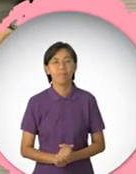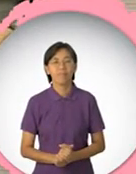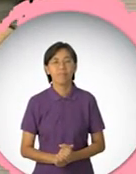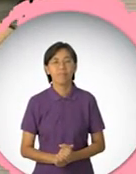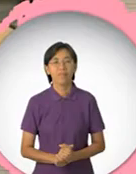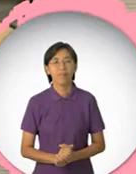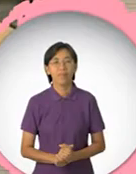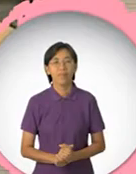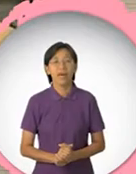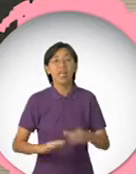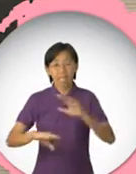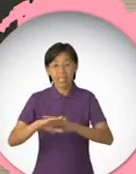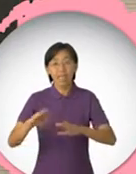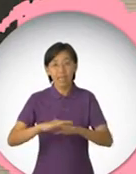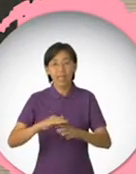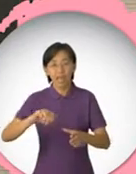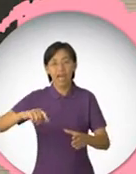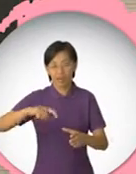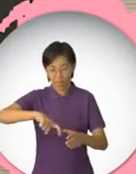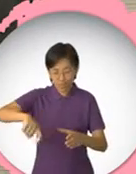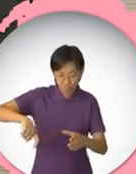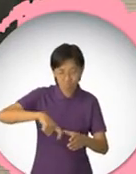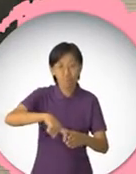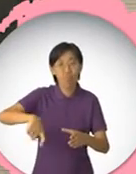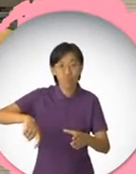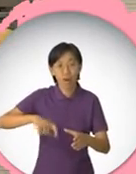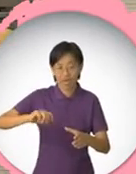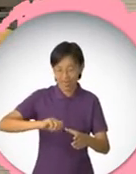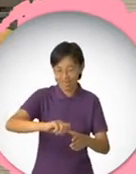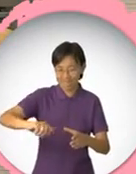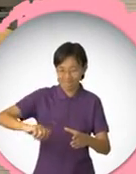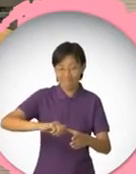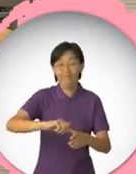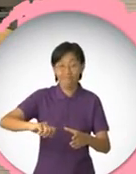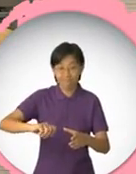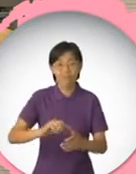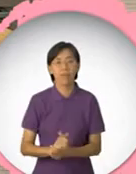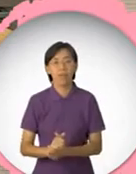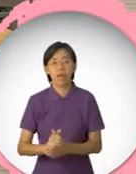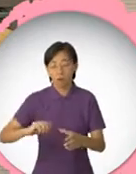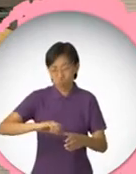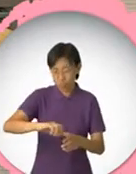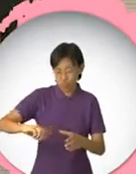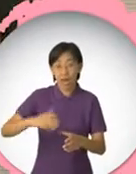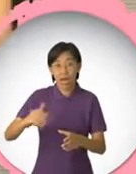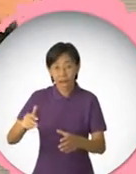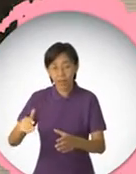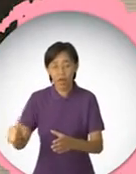ใช้มือนวดเราก็เอาพยางค่ะค่อยๆคนค่ะพอลักษณะแบบนี้เราก็จะนำเข้าเครื่องนะ ครับผม